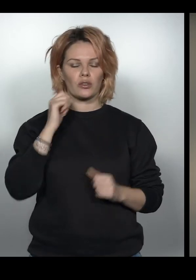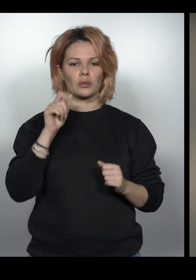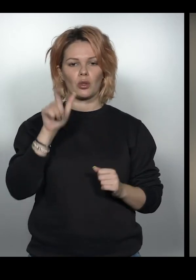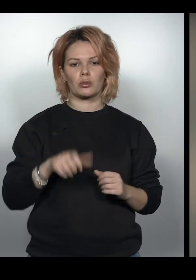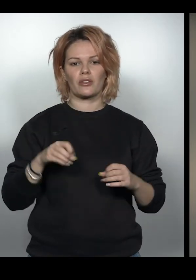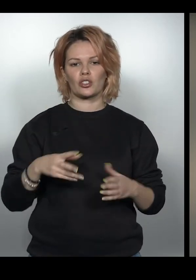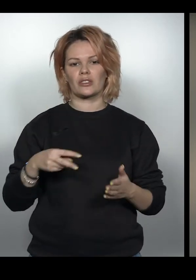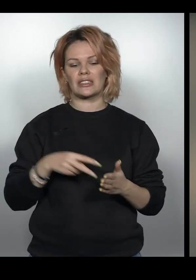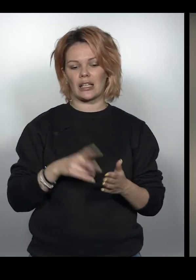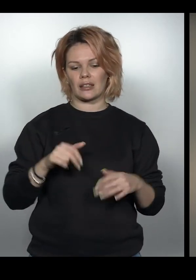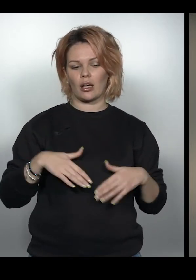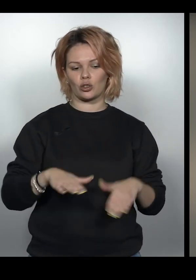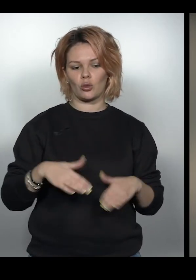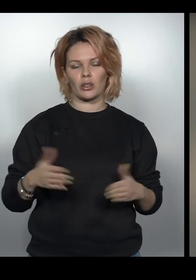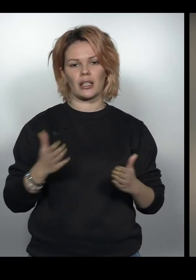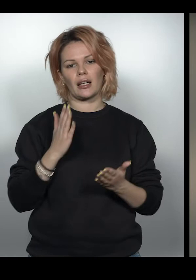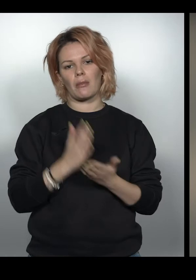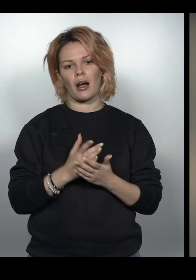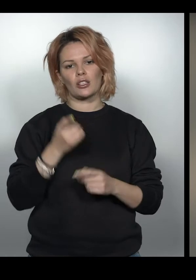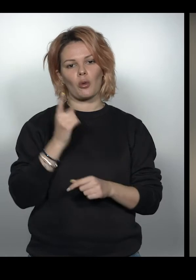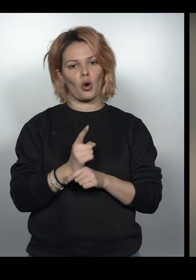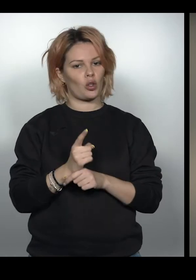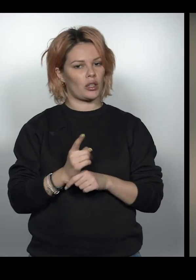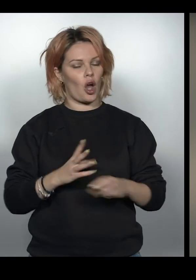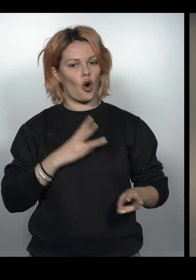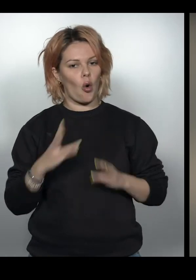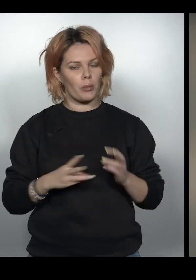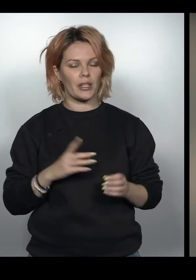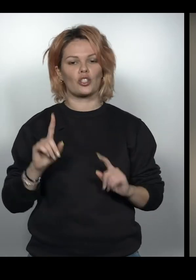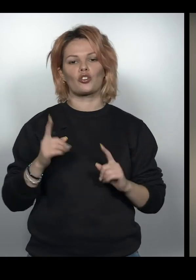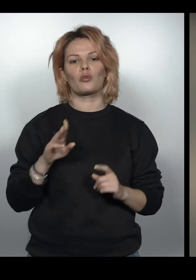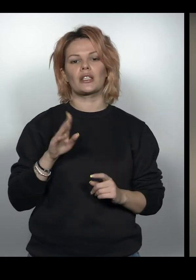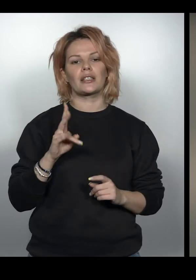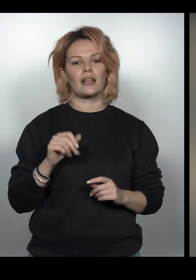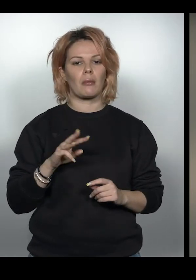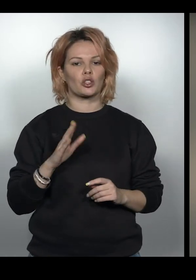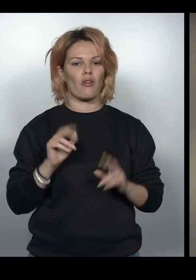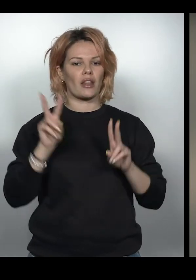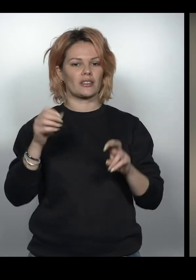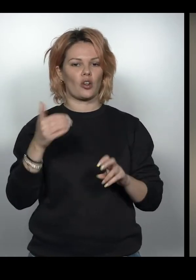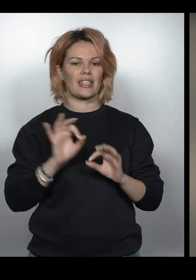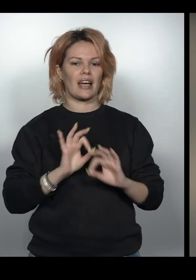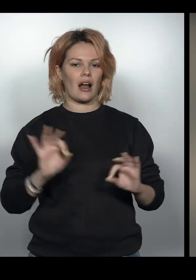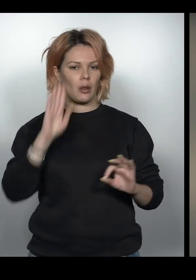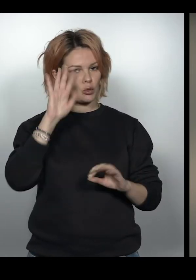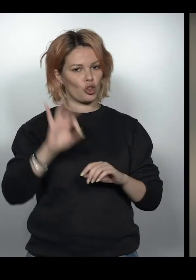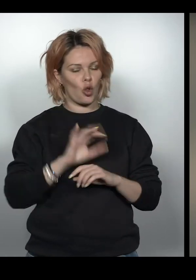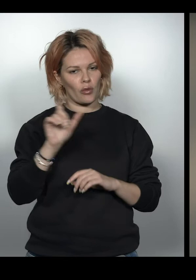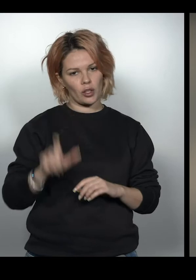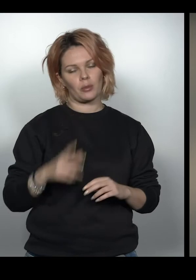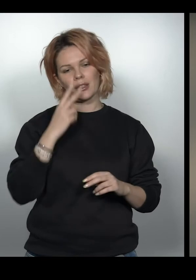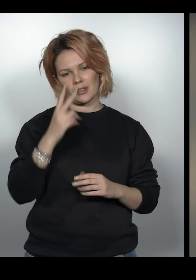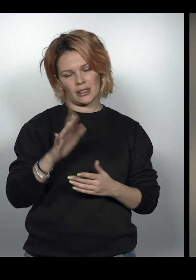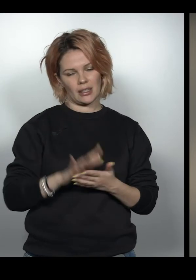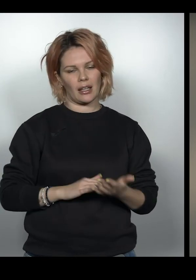спортсмен вирішив стати на сноуборд, яке має заборонене хобі, та чому Тетяна Мацкова назвала його ідеальним чоловіком?